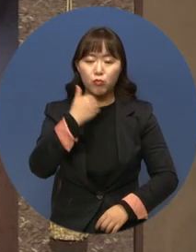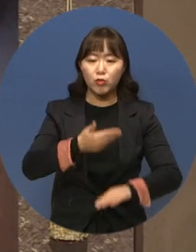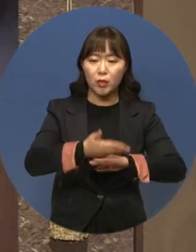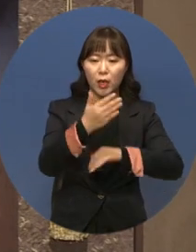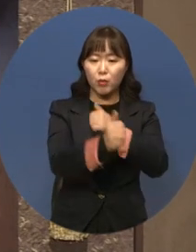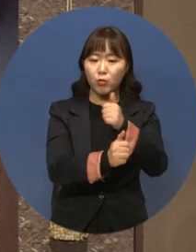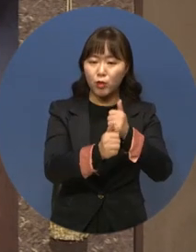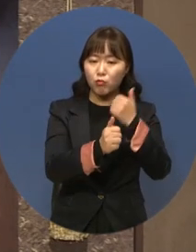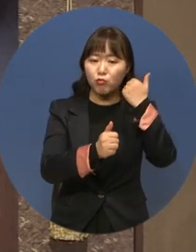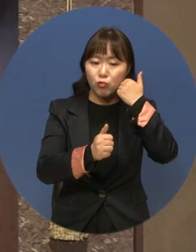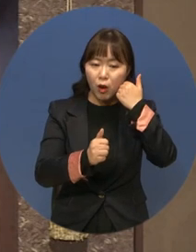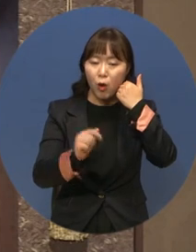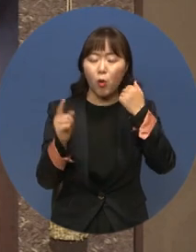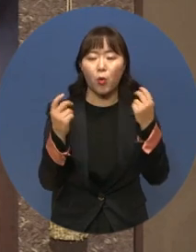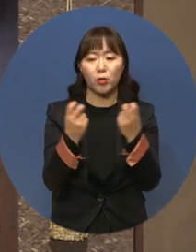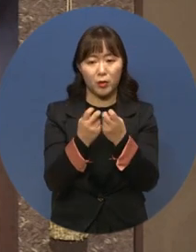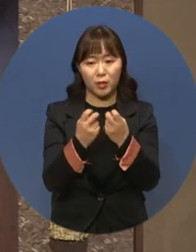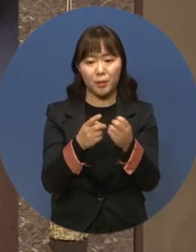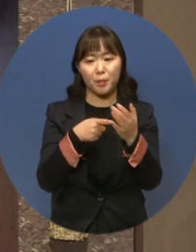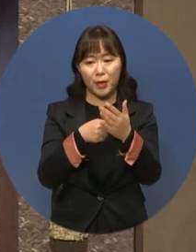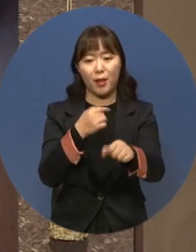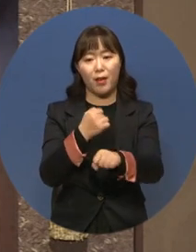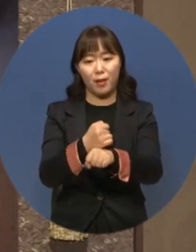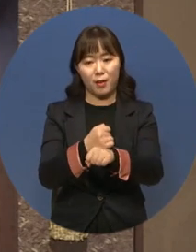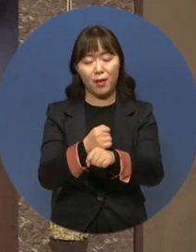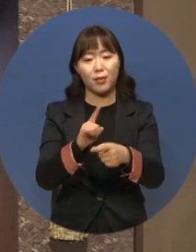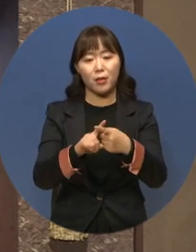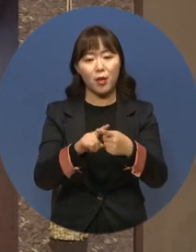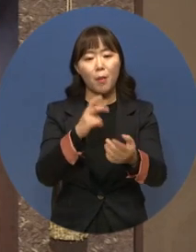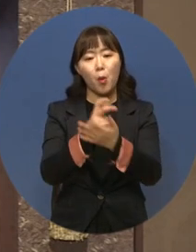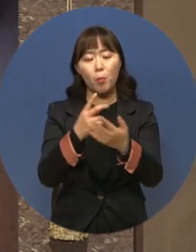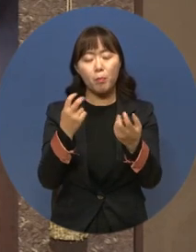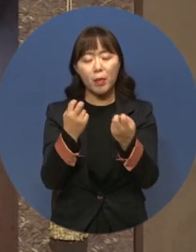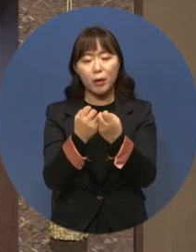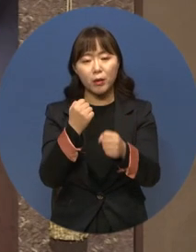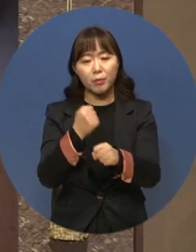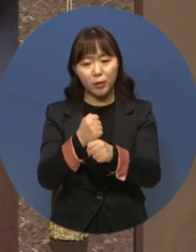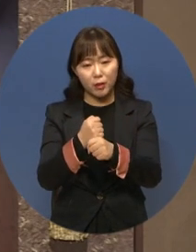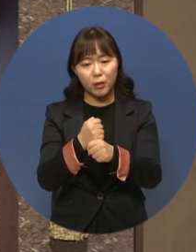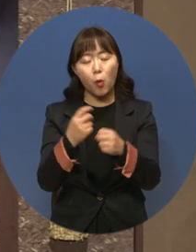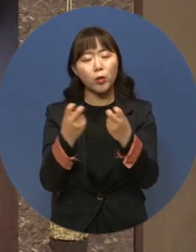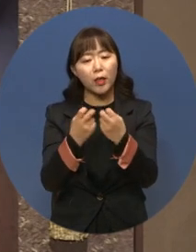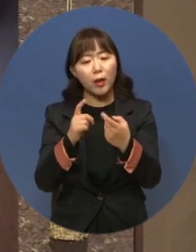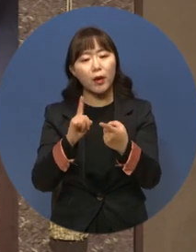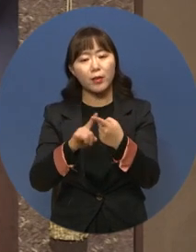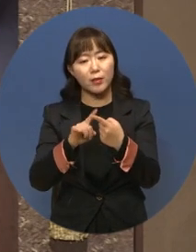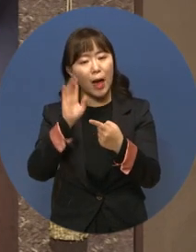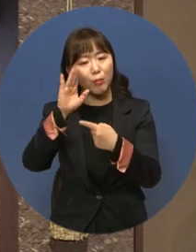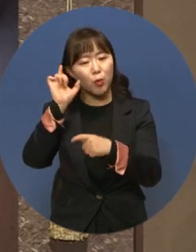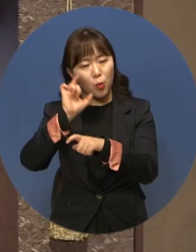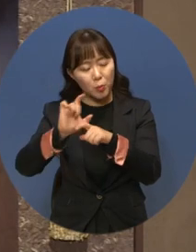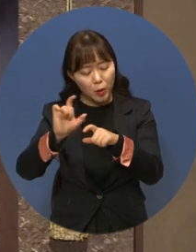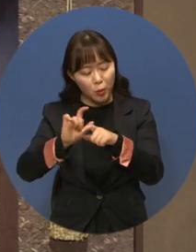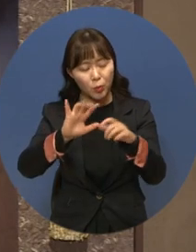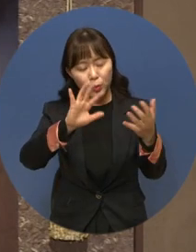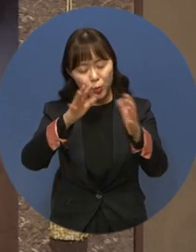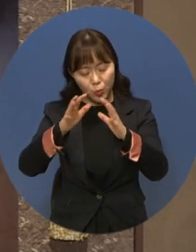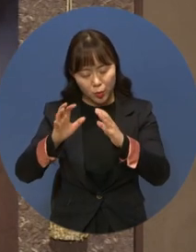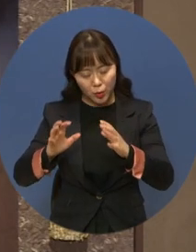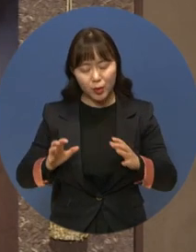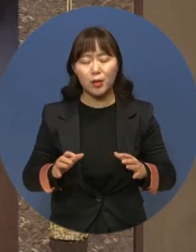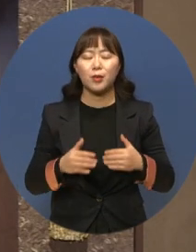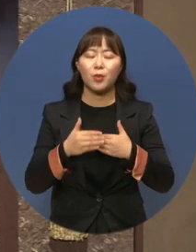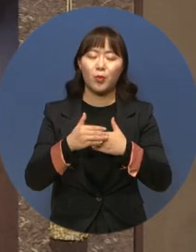그죠? 어느 상임위에 누구하고 어떻게 진행할 것인가, 법을 어떻게 만들 것인가, 이 부분들은 앞으로 저희가 고민하고 논의해